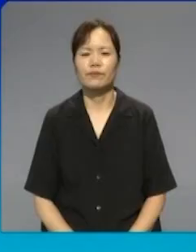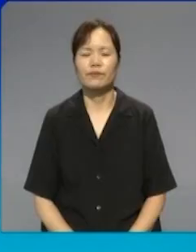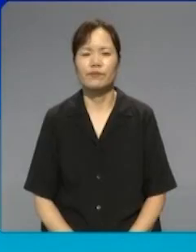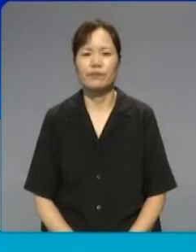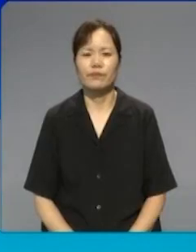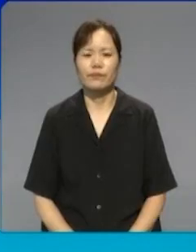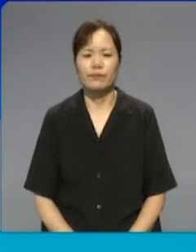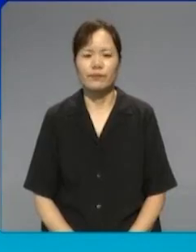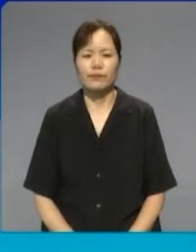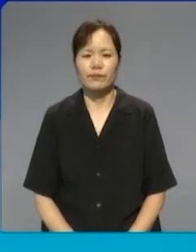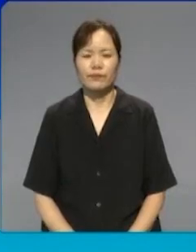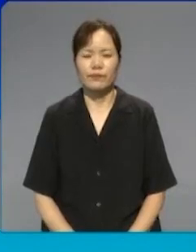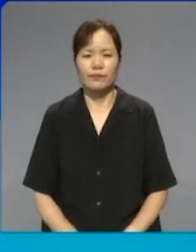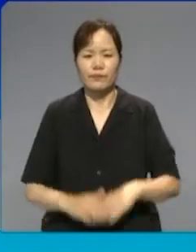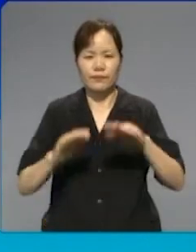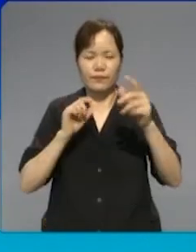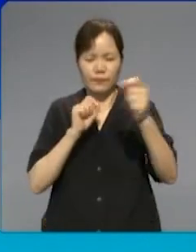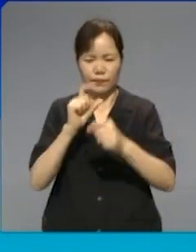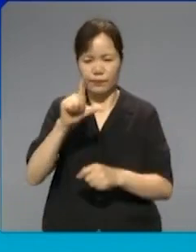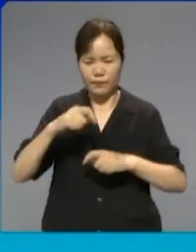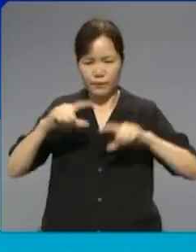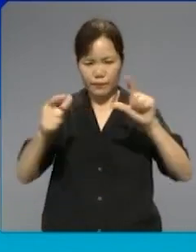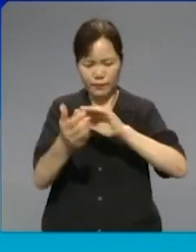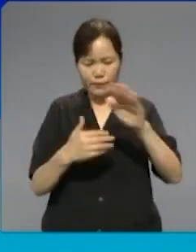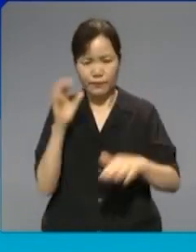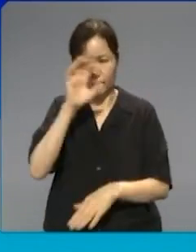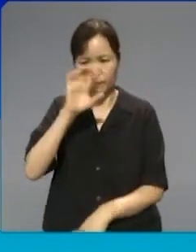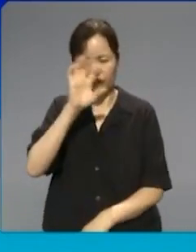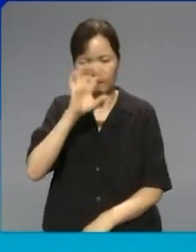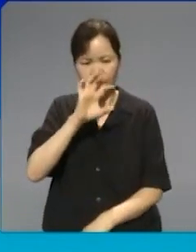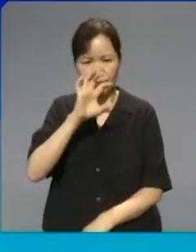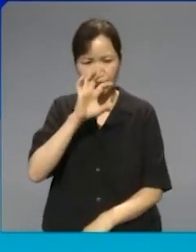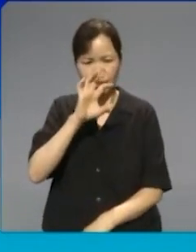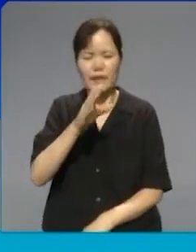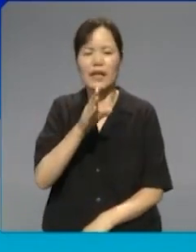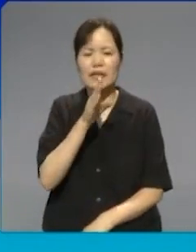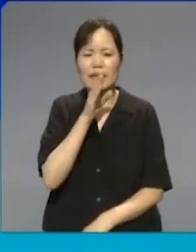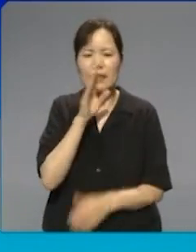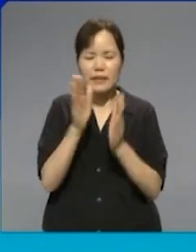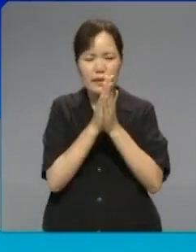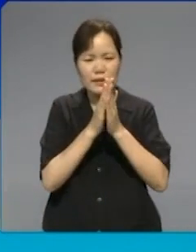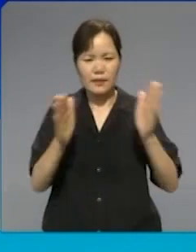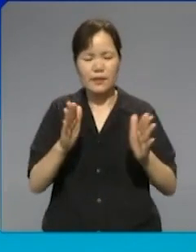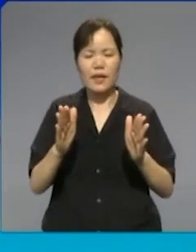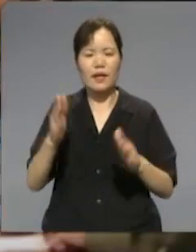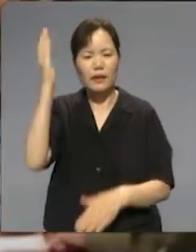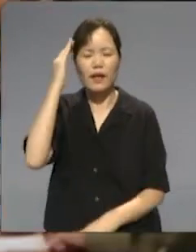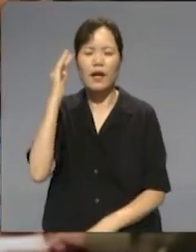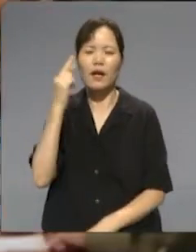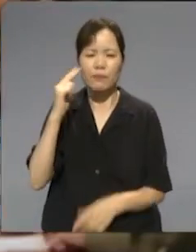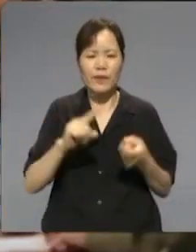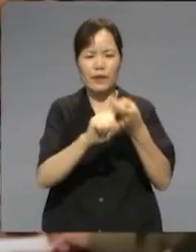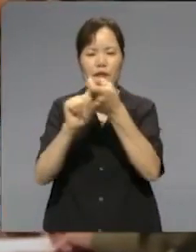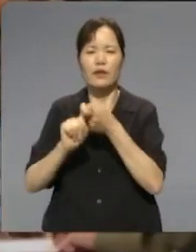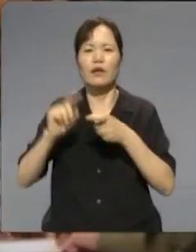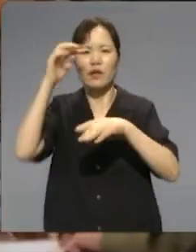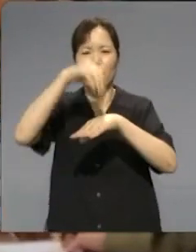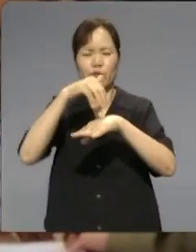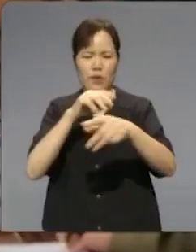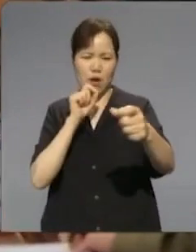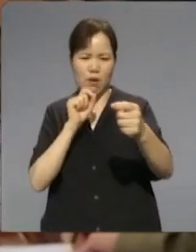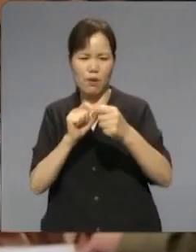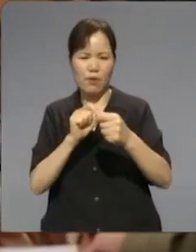갈태웅입니다. 오는 15일 사전 연습을 시작으로 사실상 막이 오르는 을지 프리덤실드 한미연합훈련을